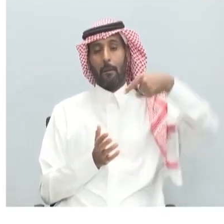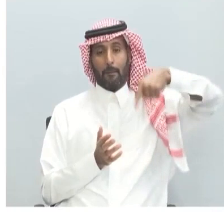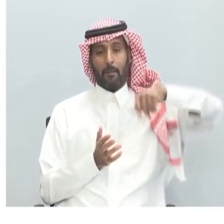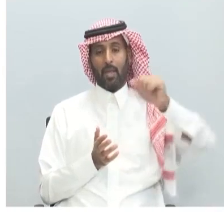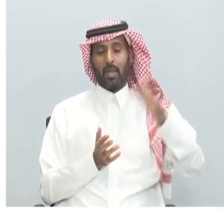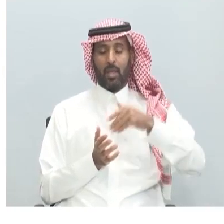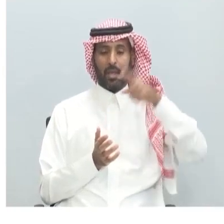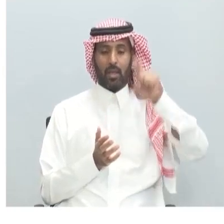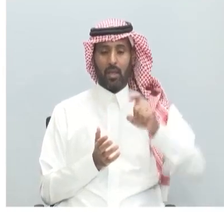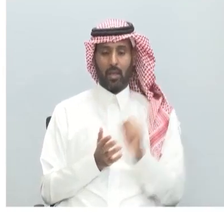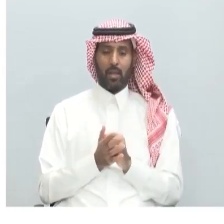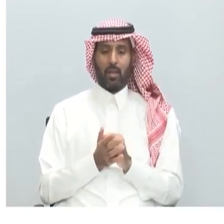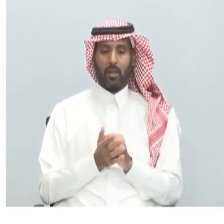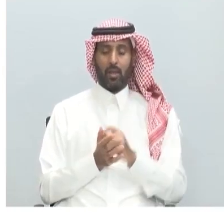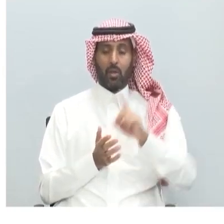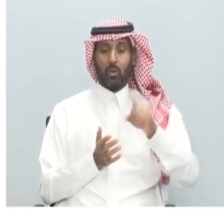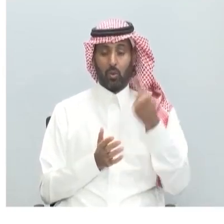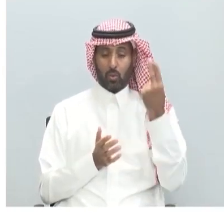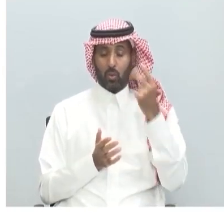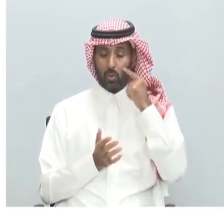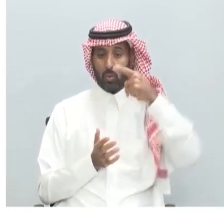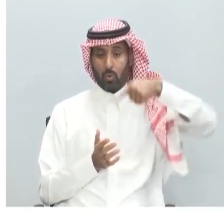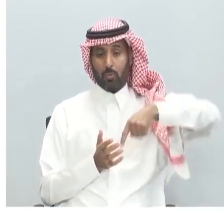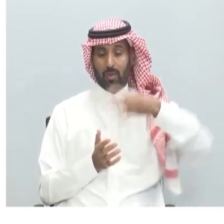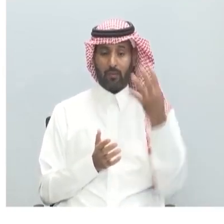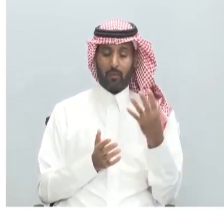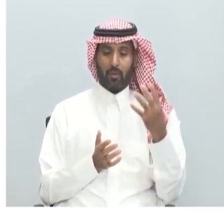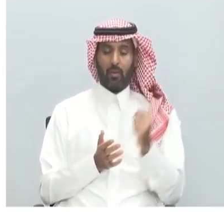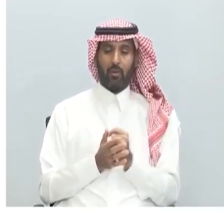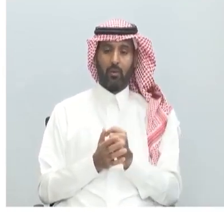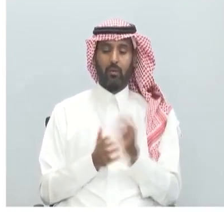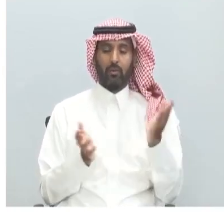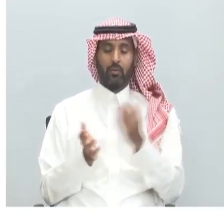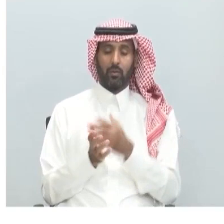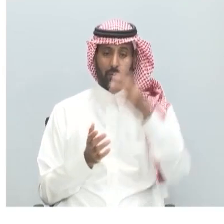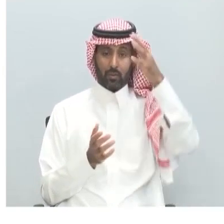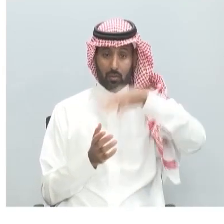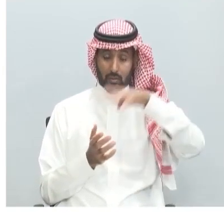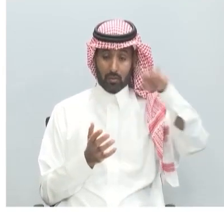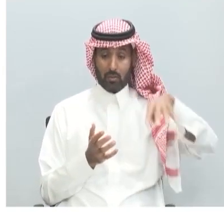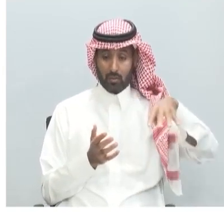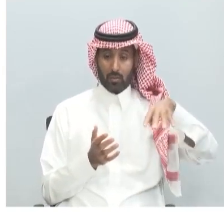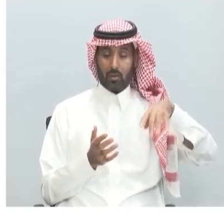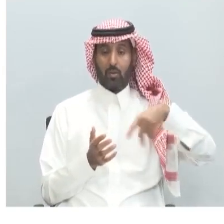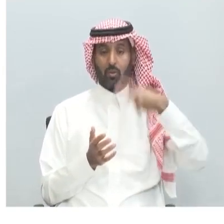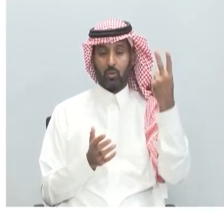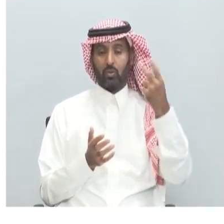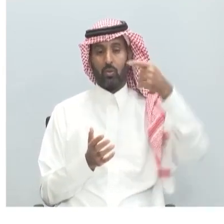لو كان لديه هنا تو بي فور اذا سيكون نفس الحل